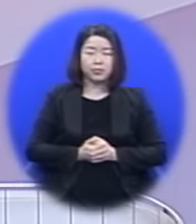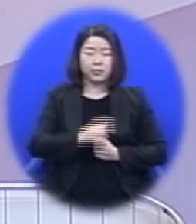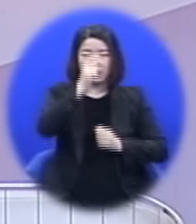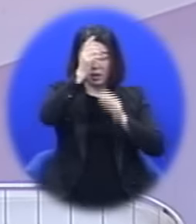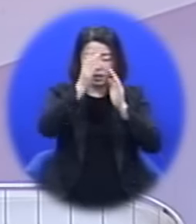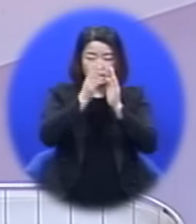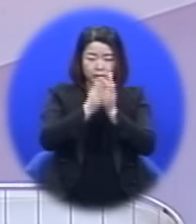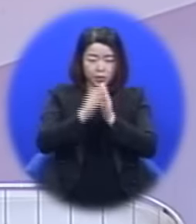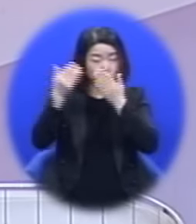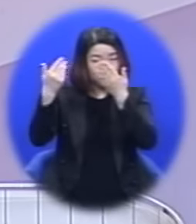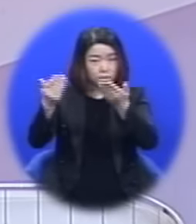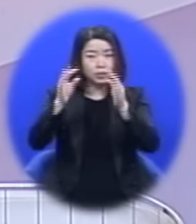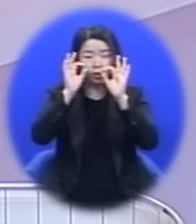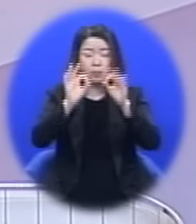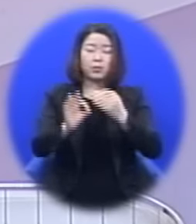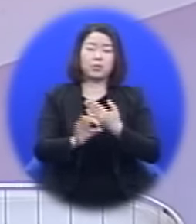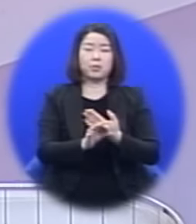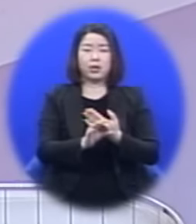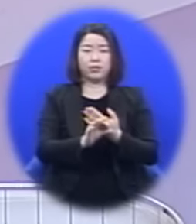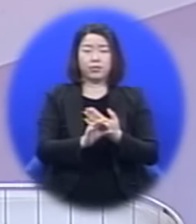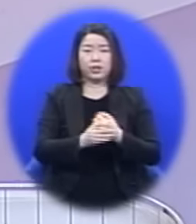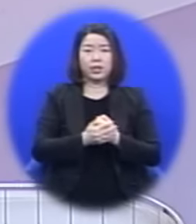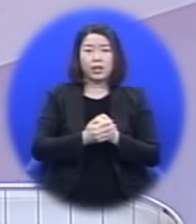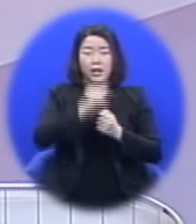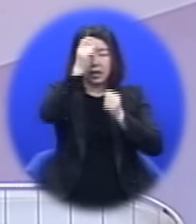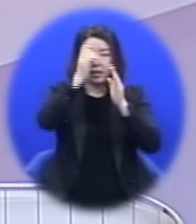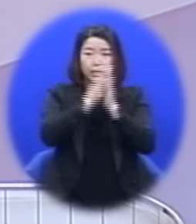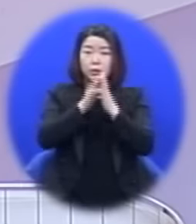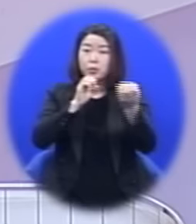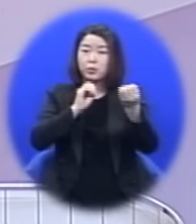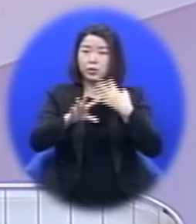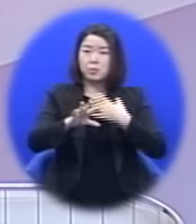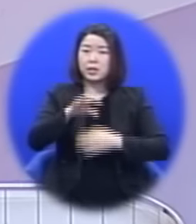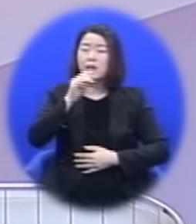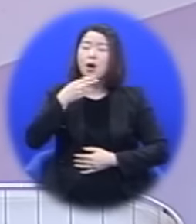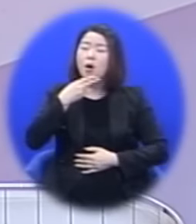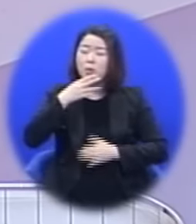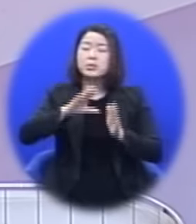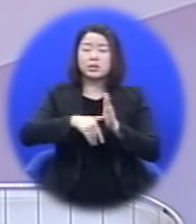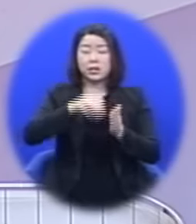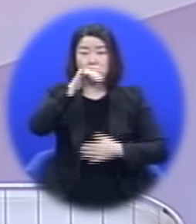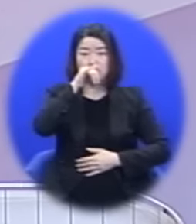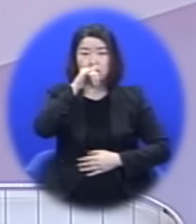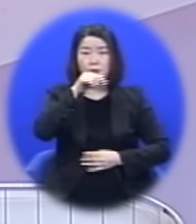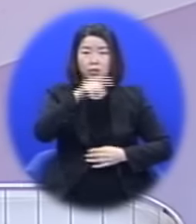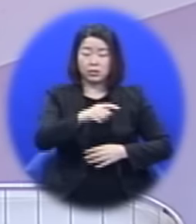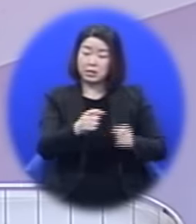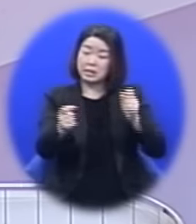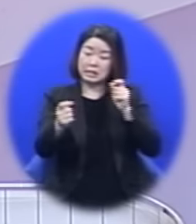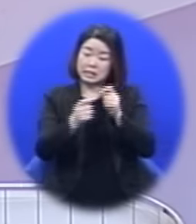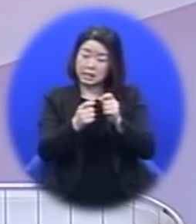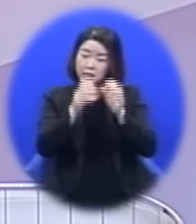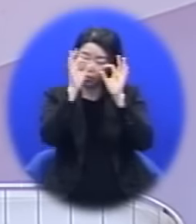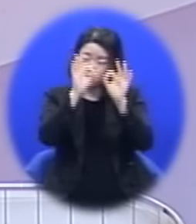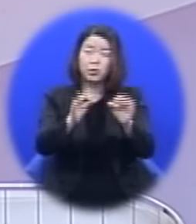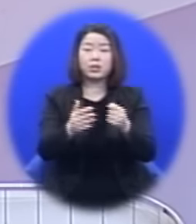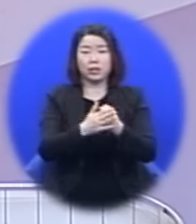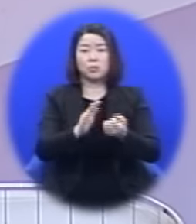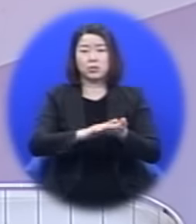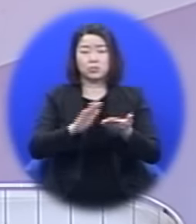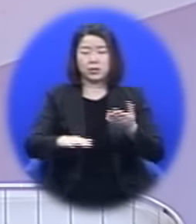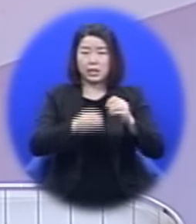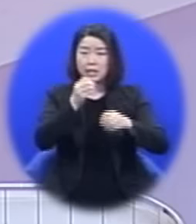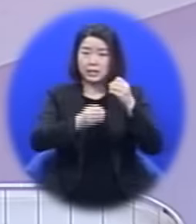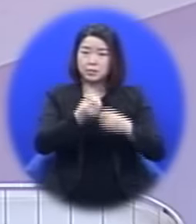기도를 해보면 그러면 기도 응답이 안 될 때가 있어요. 그건 짧게 보기 때문에 그렇습니다.